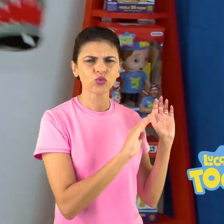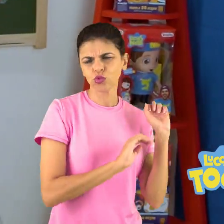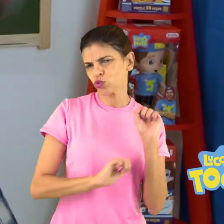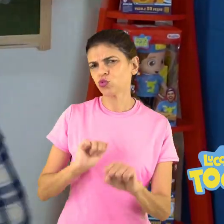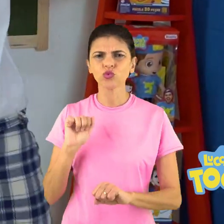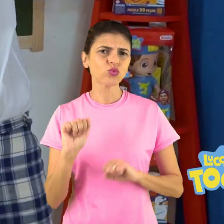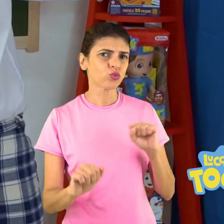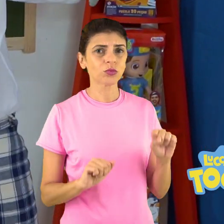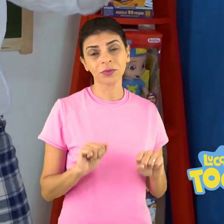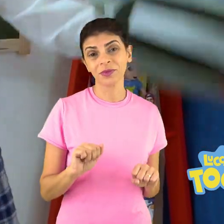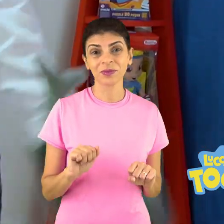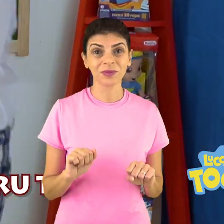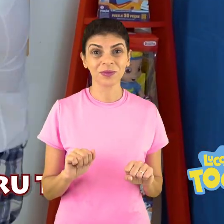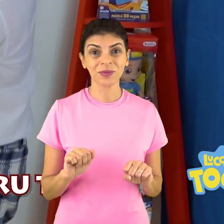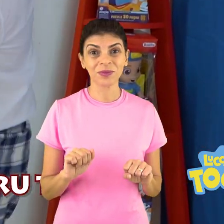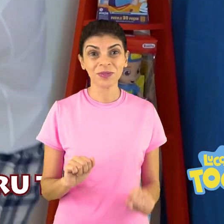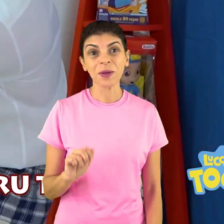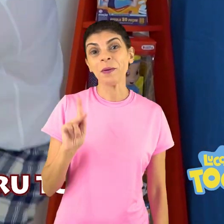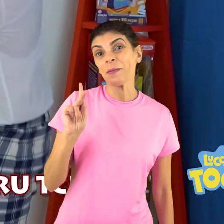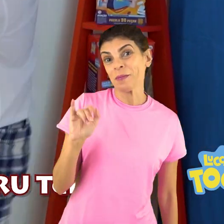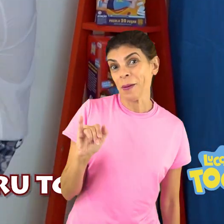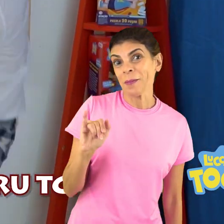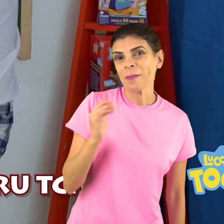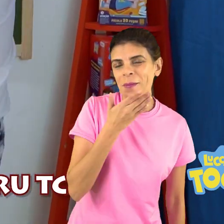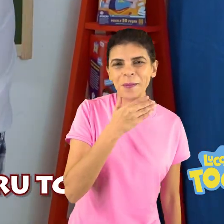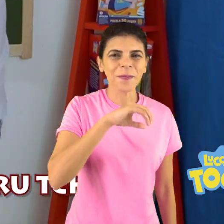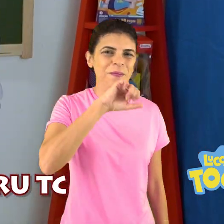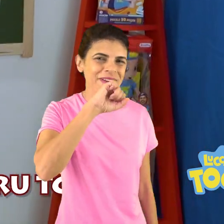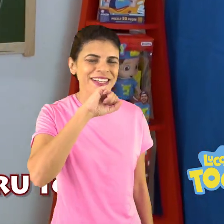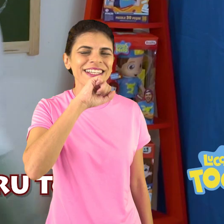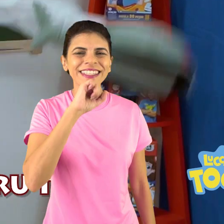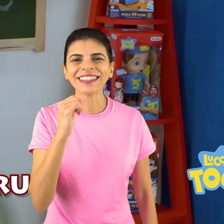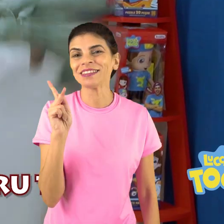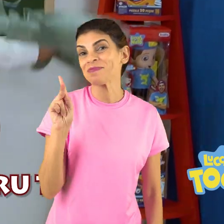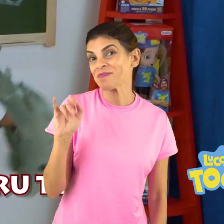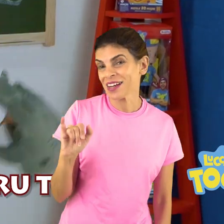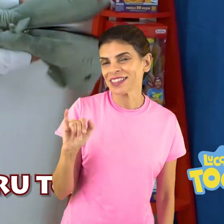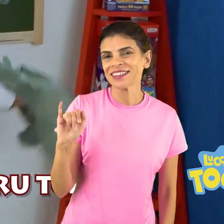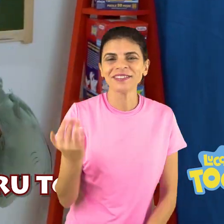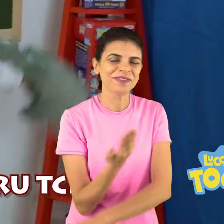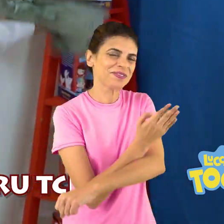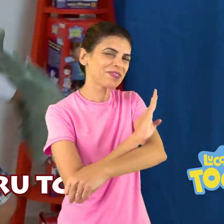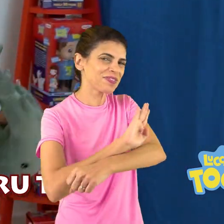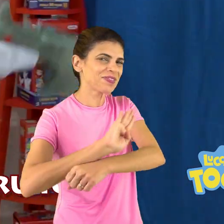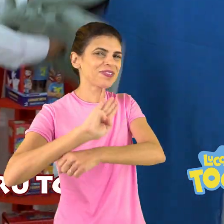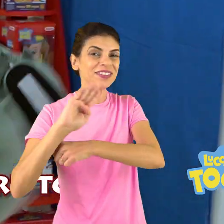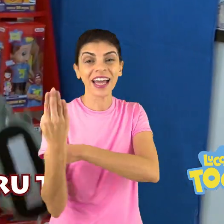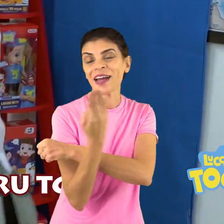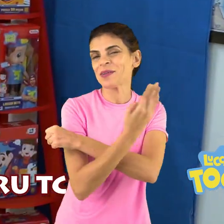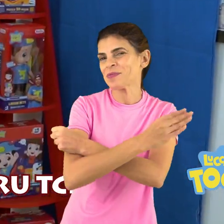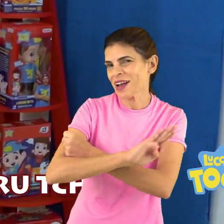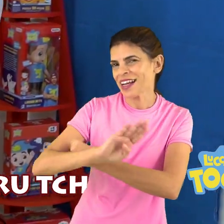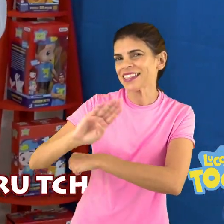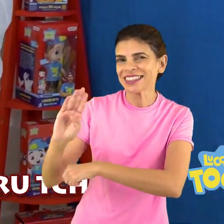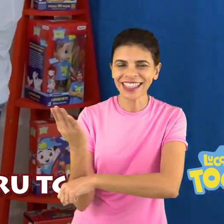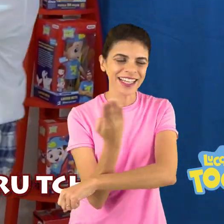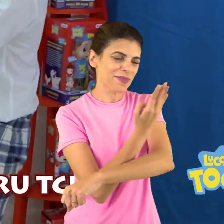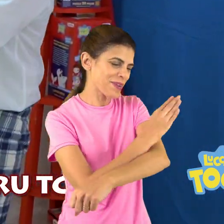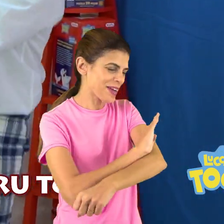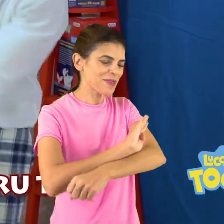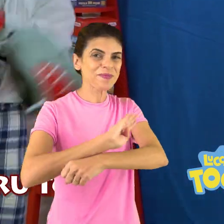chu-chu-ru-chu, chu-chu-chu. Daddy shark, chu-chu-ru-chu, daddy shark, chu-chu-ru-chu, daddy